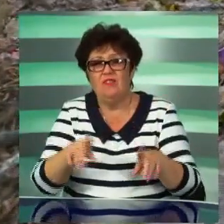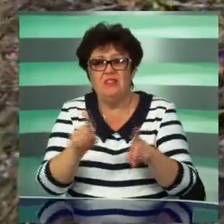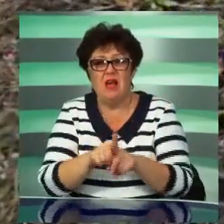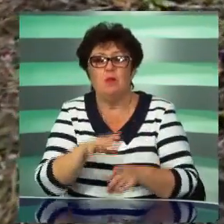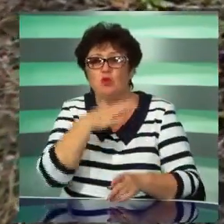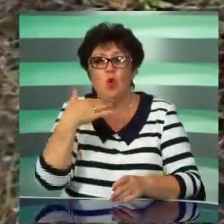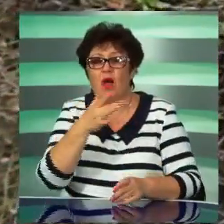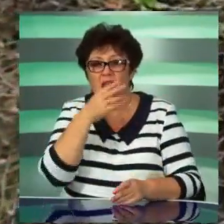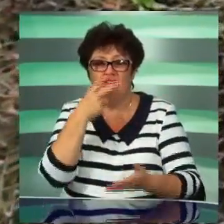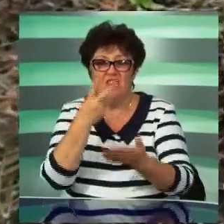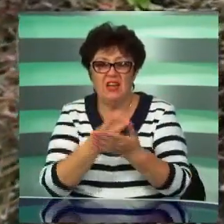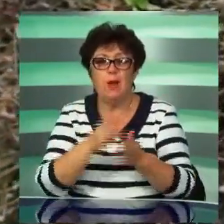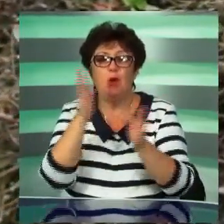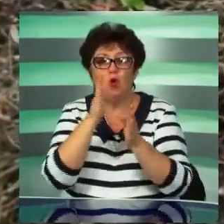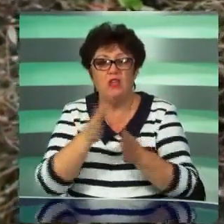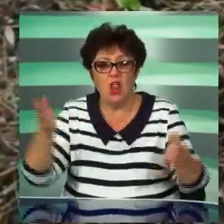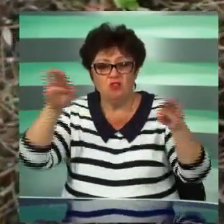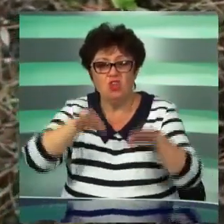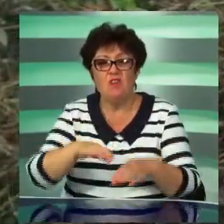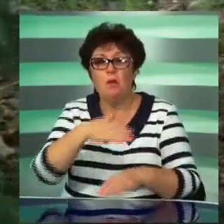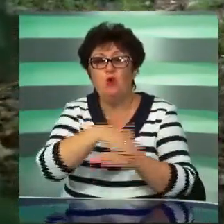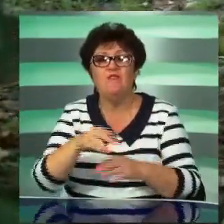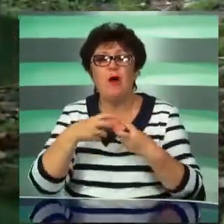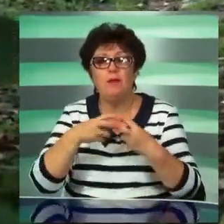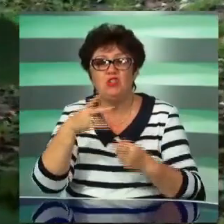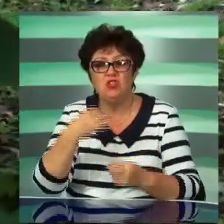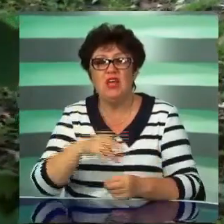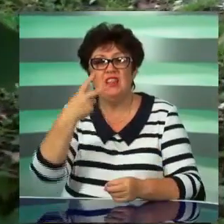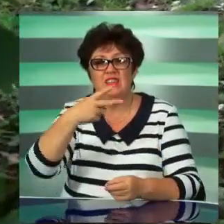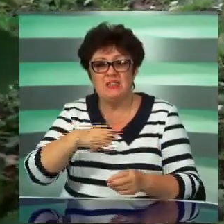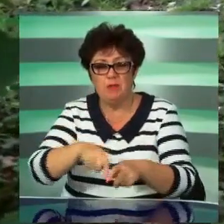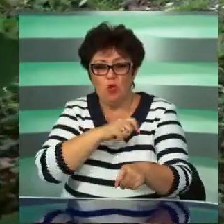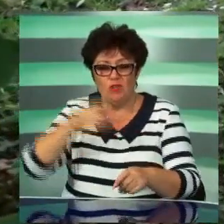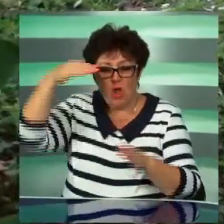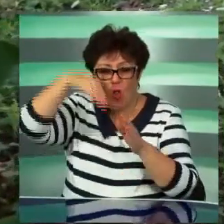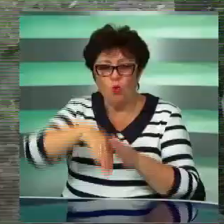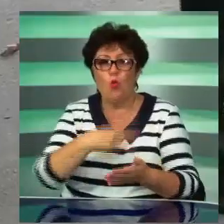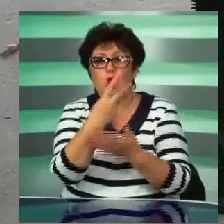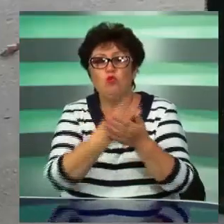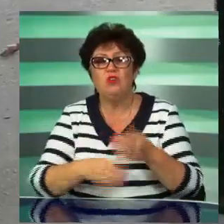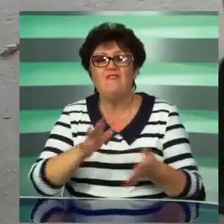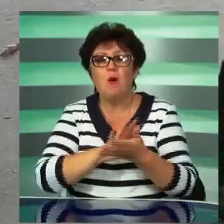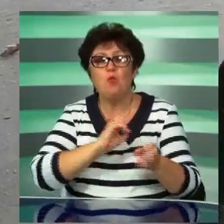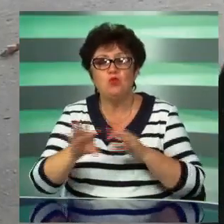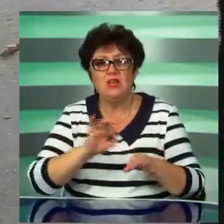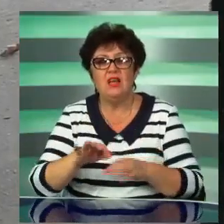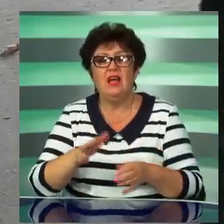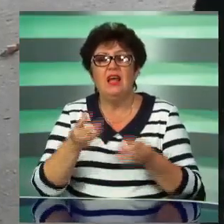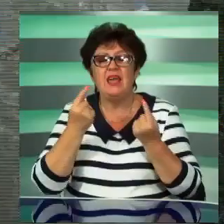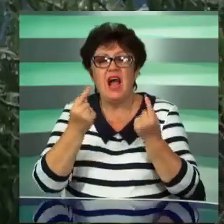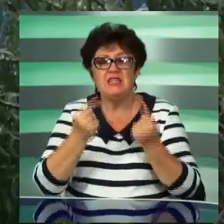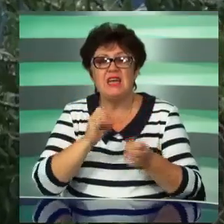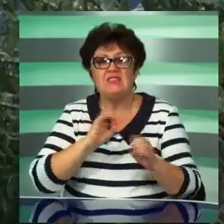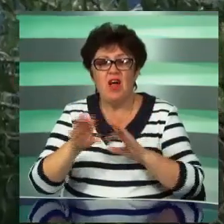один десяток лет выглядел природный ландшафт по улице Фабричной. 20-метровые склоны, полностью утонувшие в мусоре. Гигантская свалка